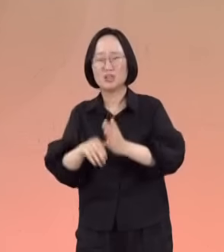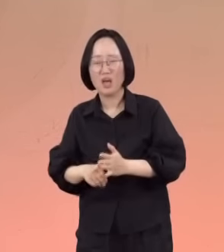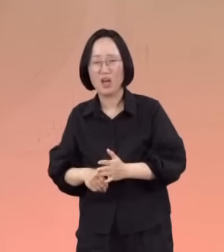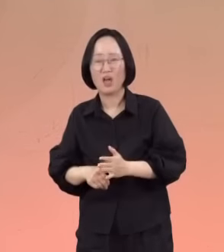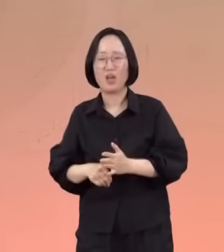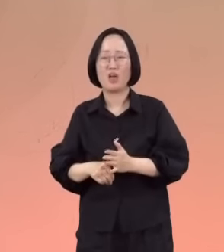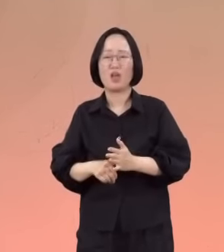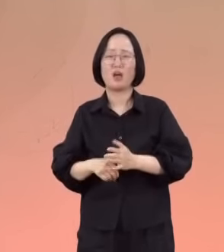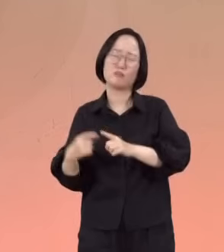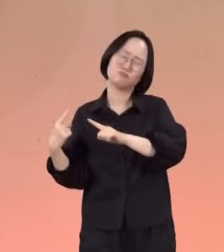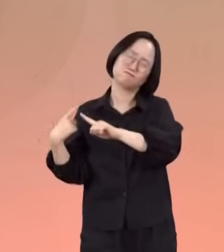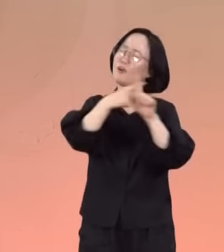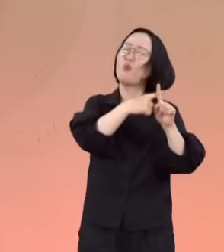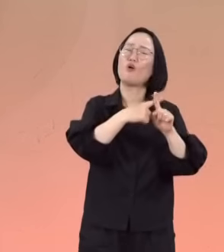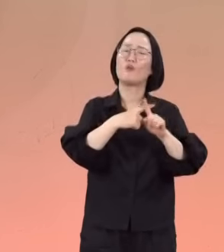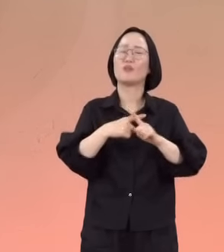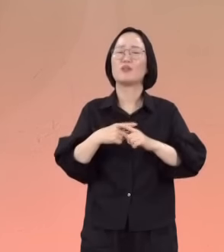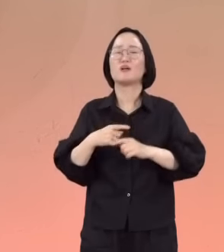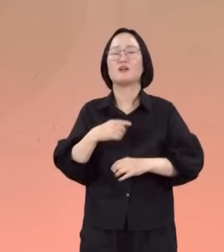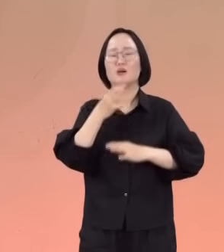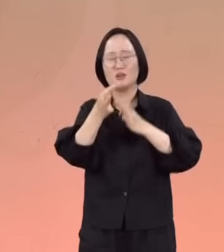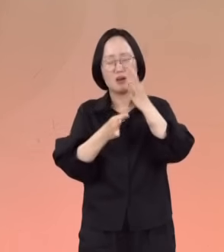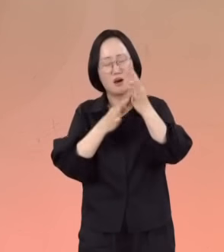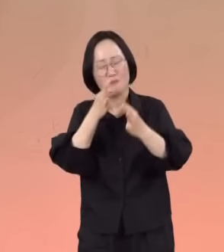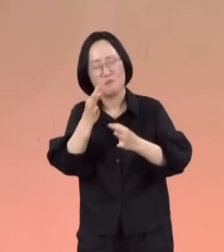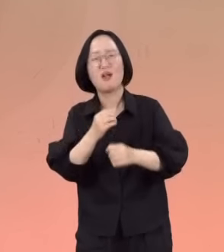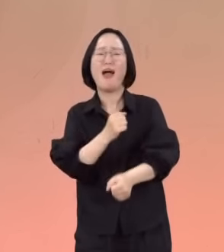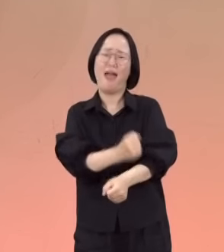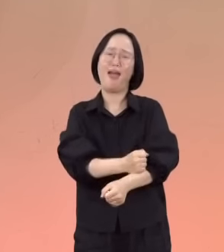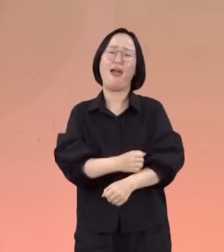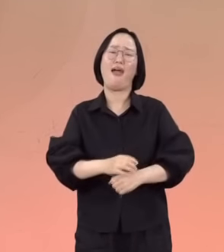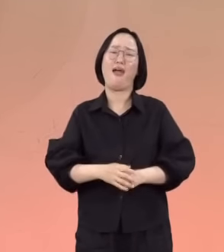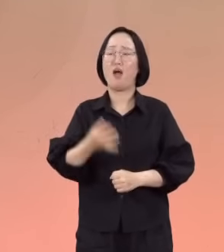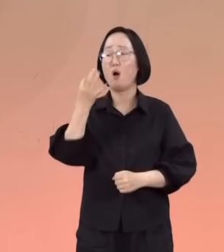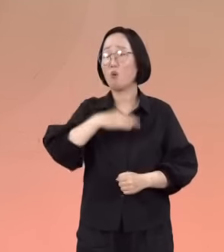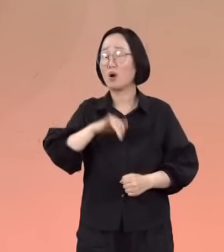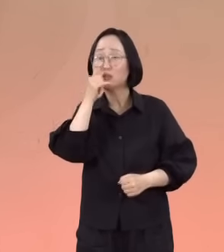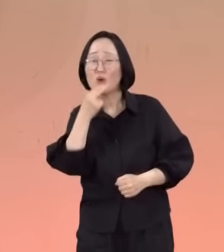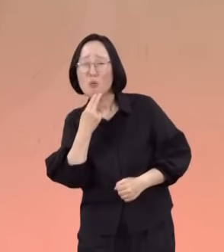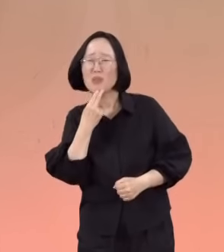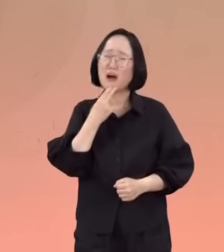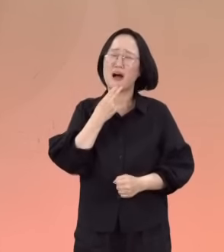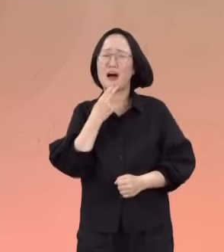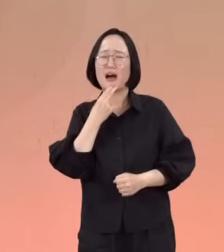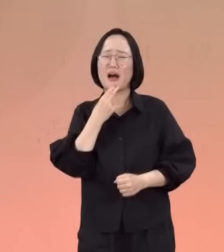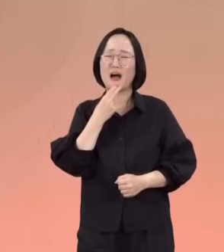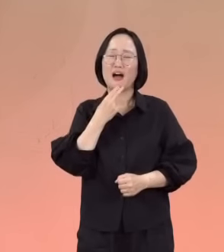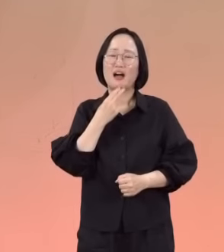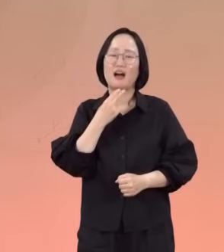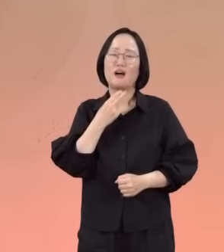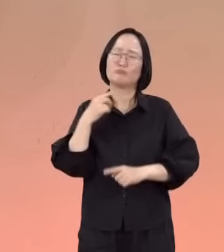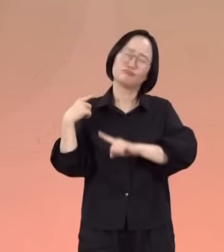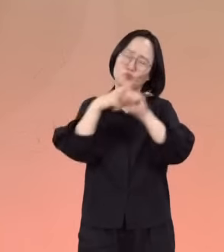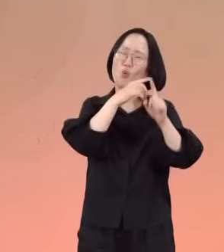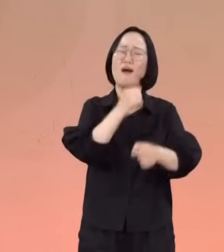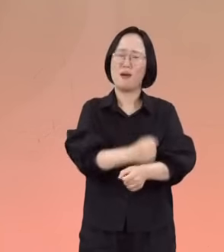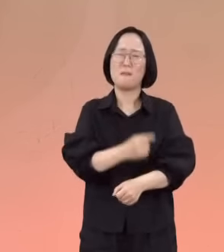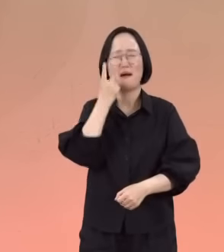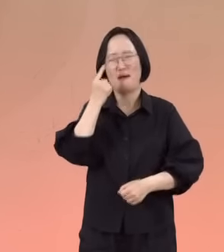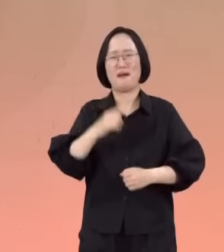효과가 있든 없든 그냥 하세요 몸이 너무 아프고